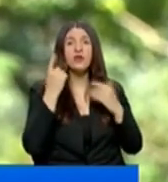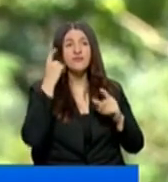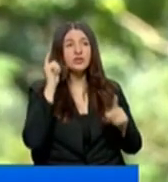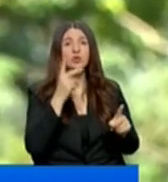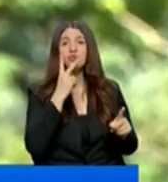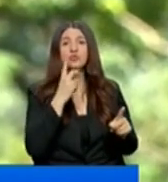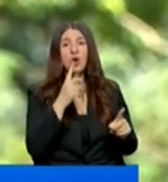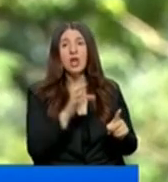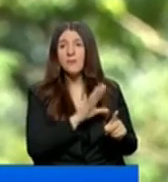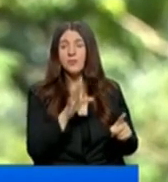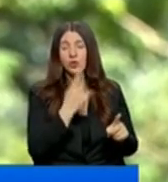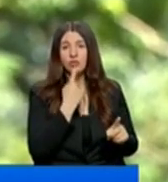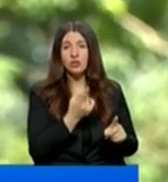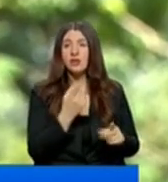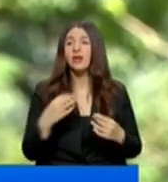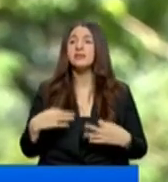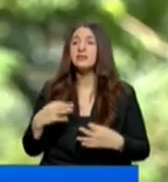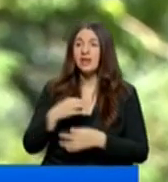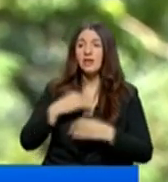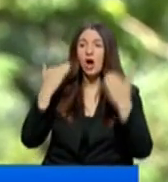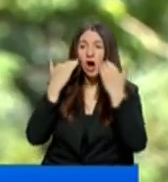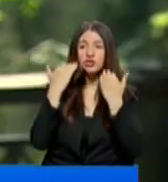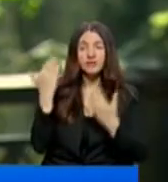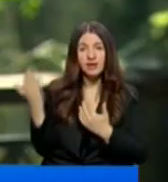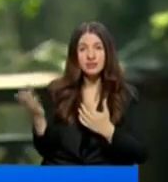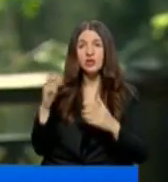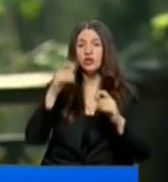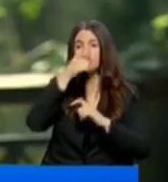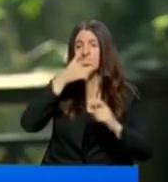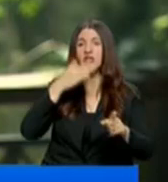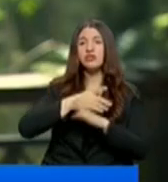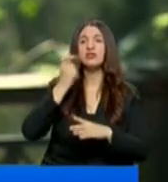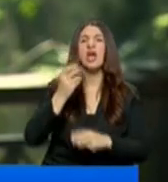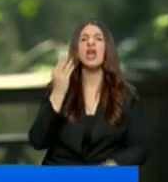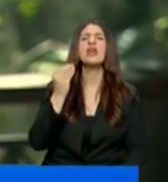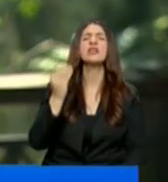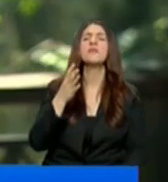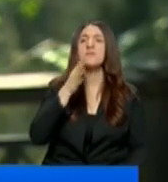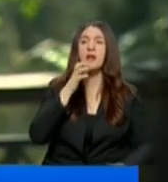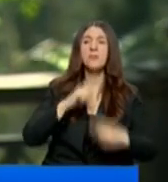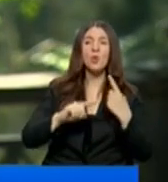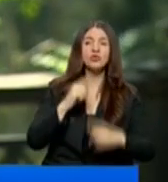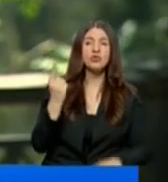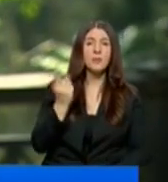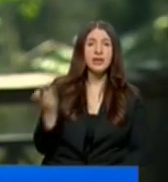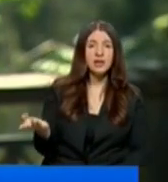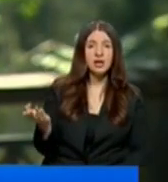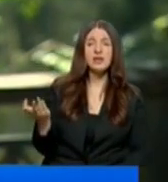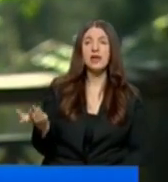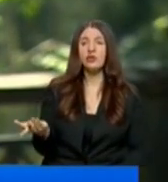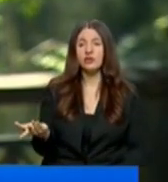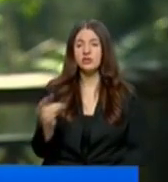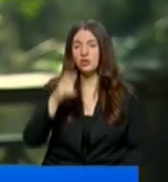görüşünü yansıtmıyor diyorlar. Sayın Akşener, Türkiye'nin gerçeklerini en iyi bilen politikacılardan birisi.